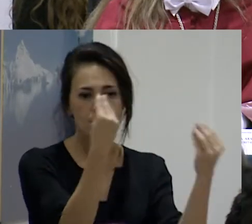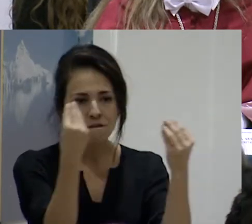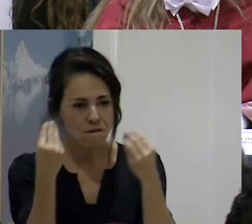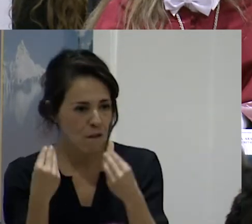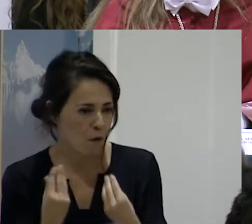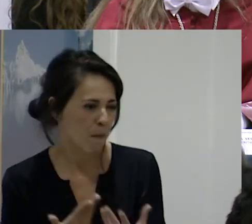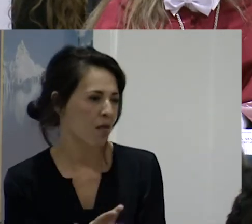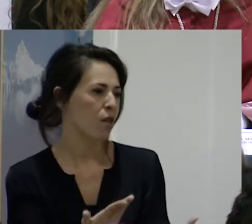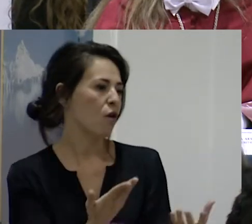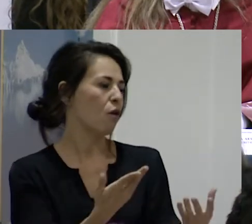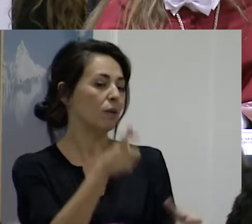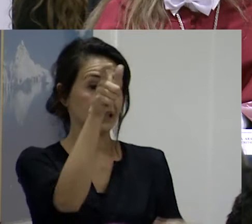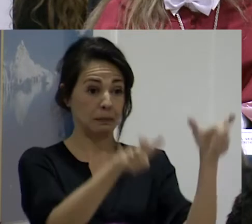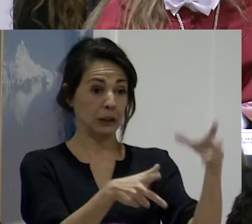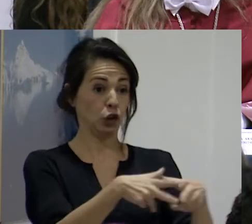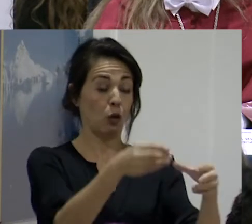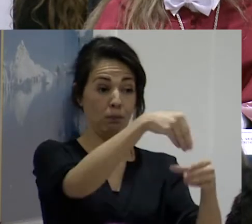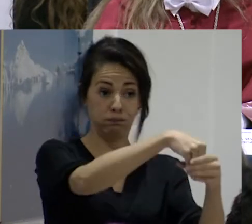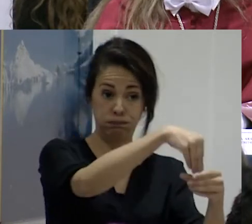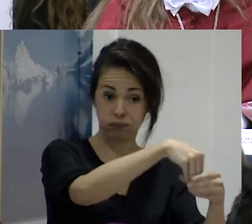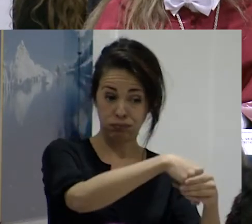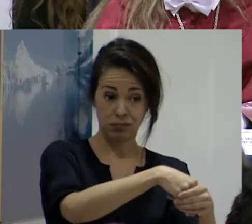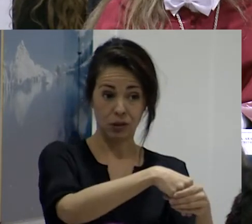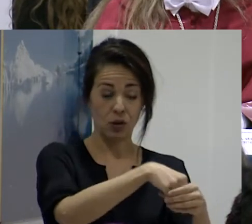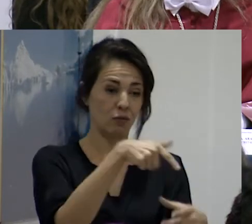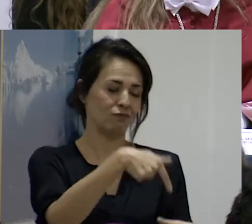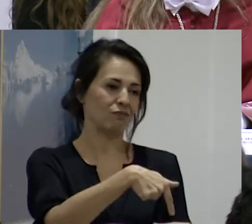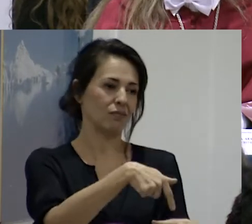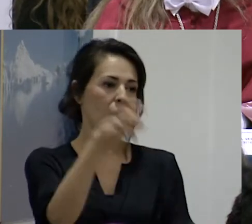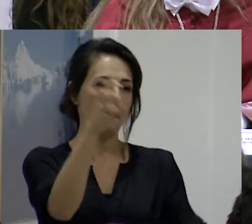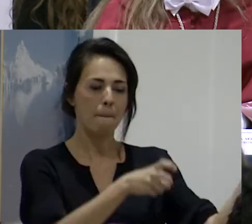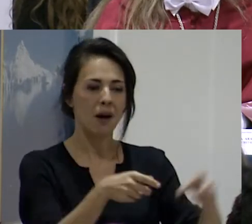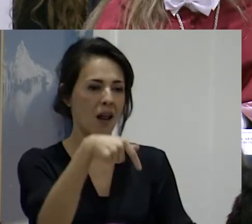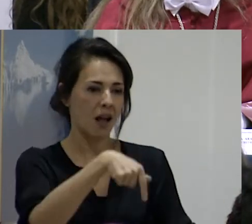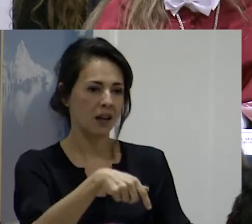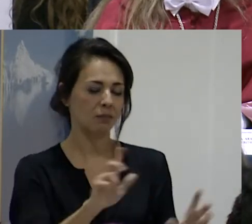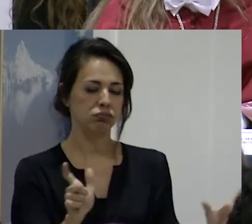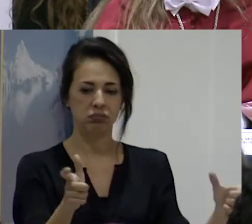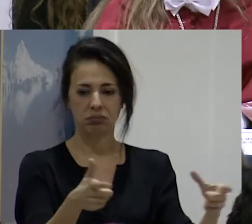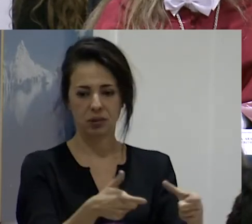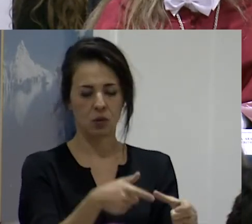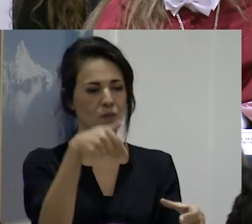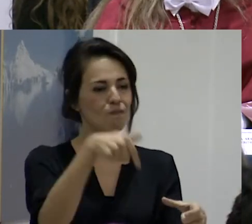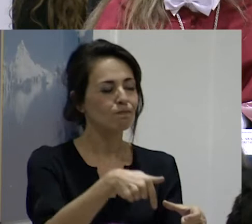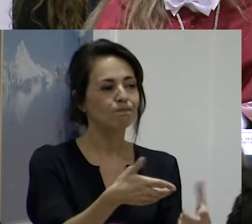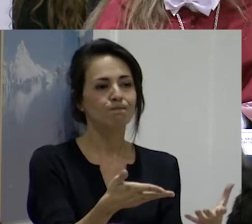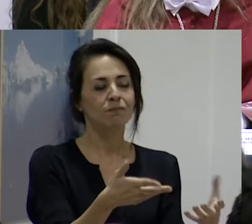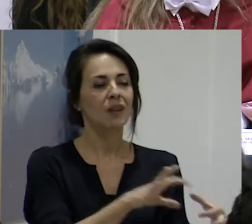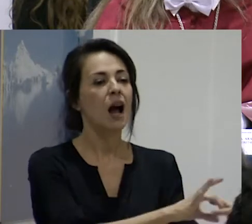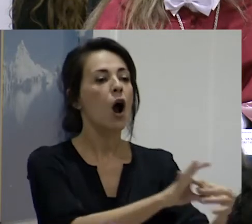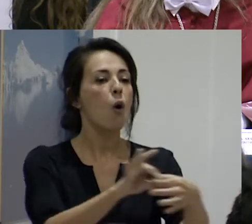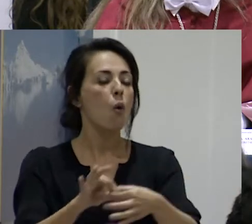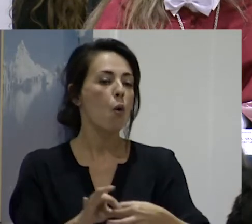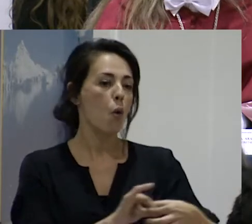en les persones, i una societat que avui, a l'acte que estem tots reunits, conforma la unió